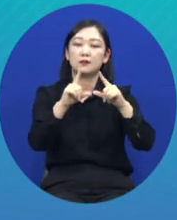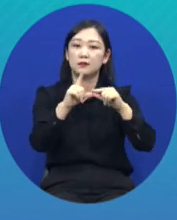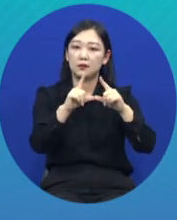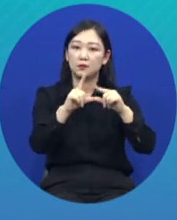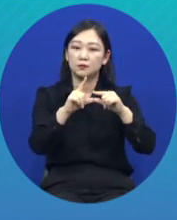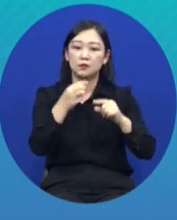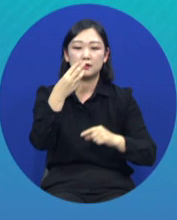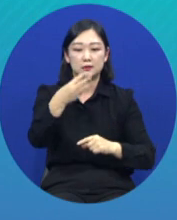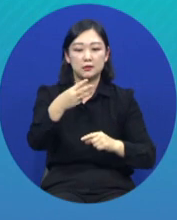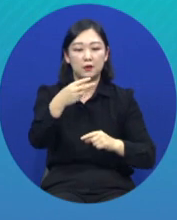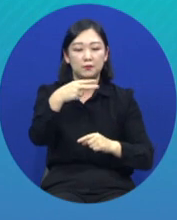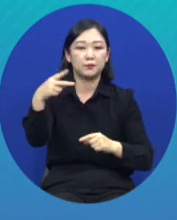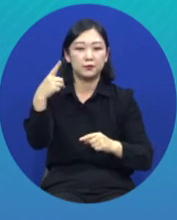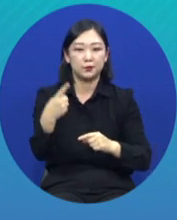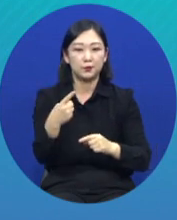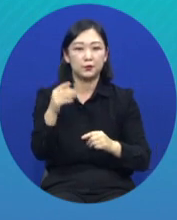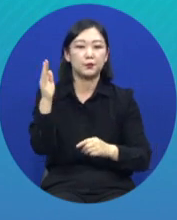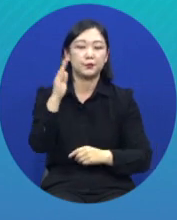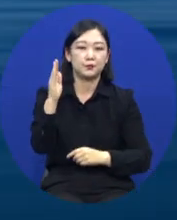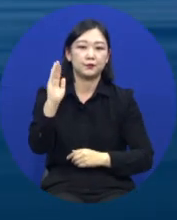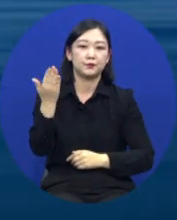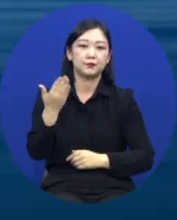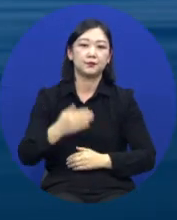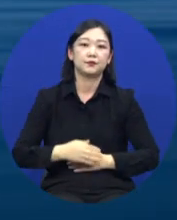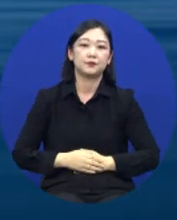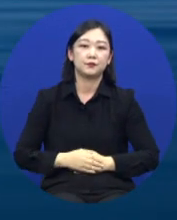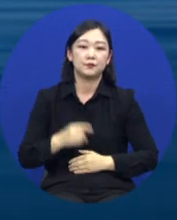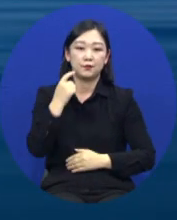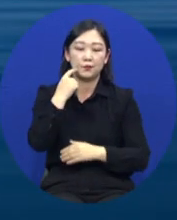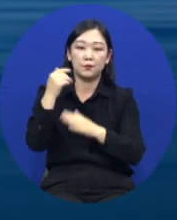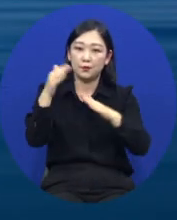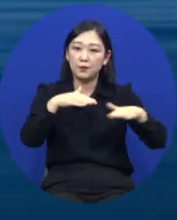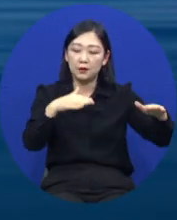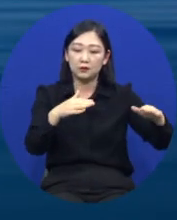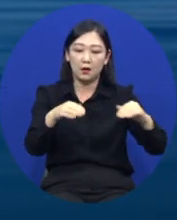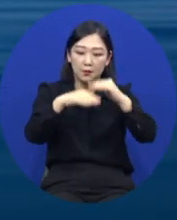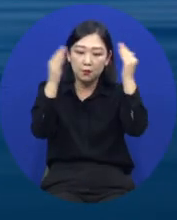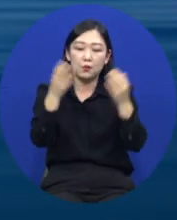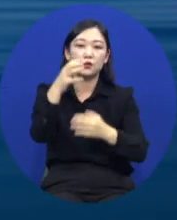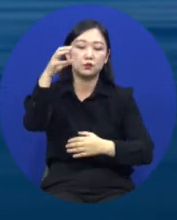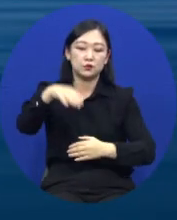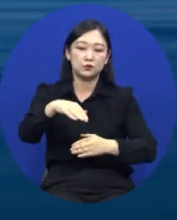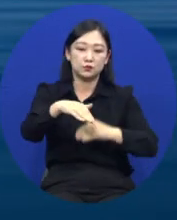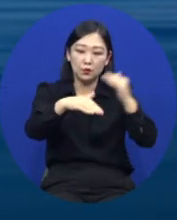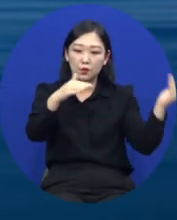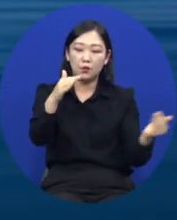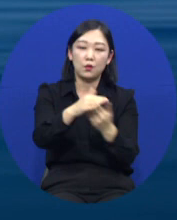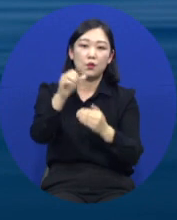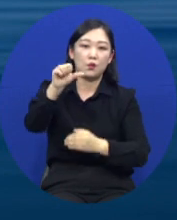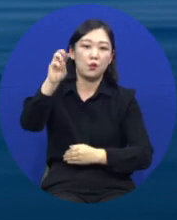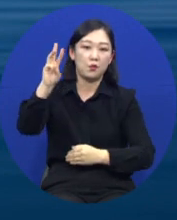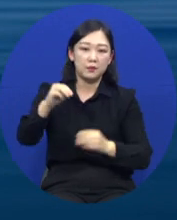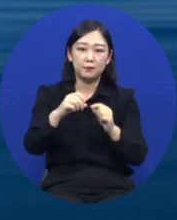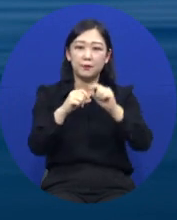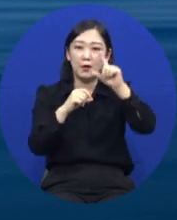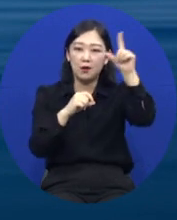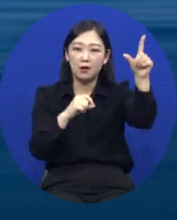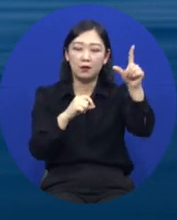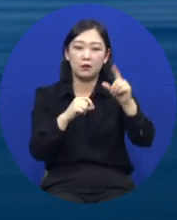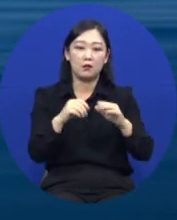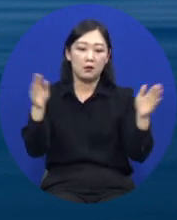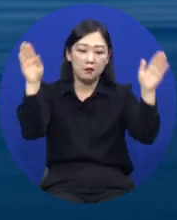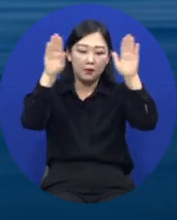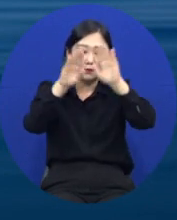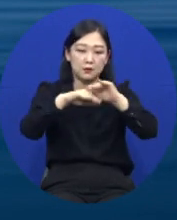지역에서 3 2 1 파악해 그치겠습니다 바다의 물결은 제주 도전해 상에서 5m 까지 매우 거세게 얘기 했는데요